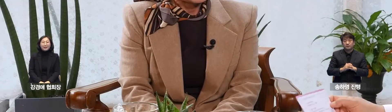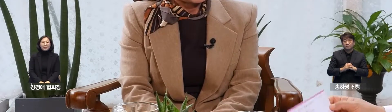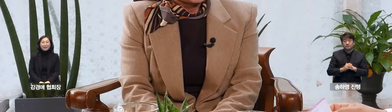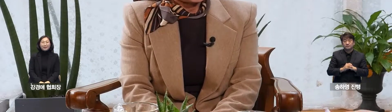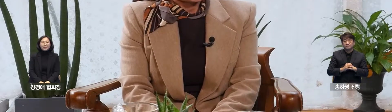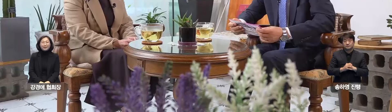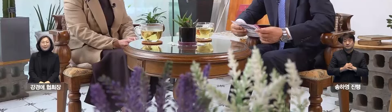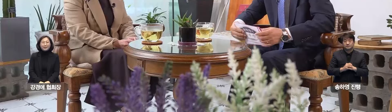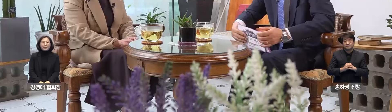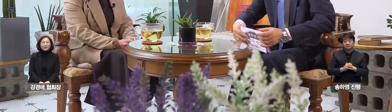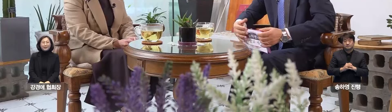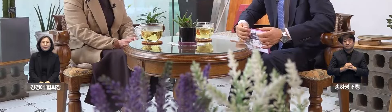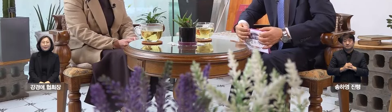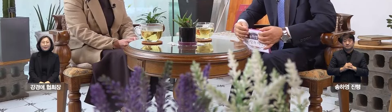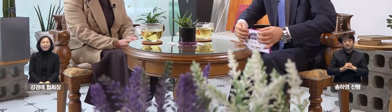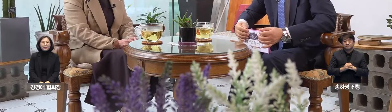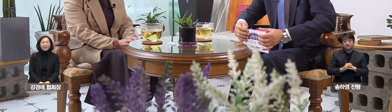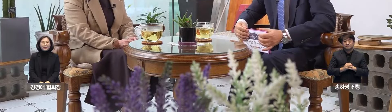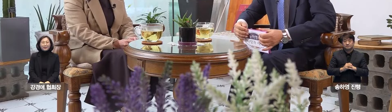오늘 이제